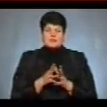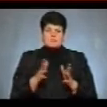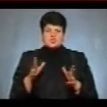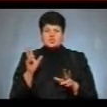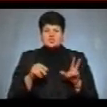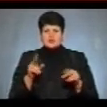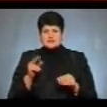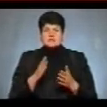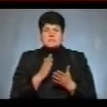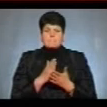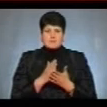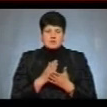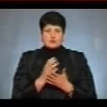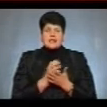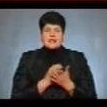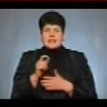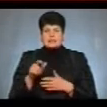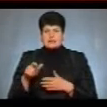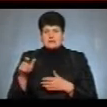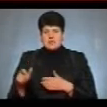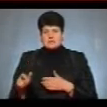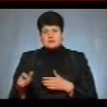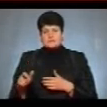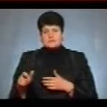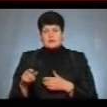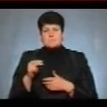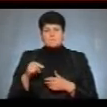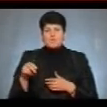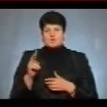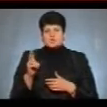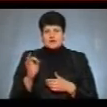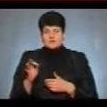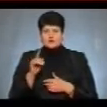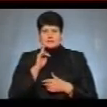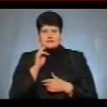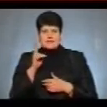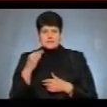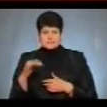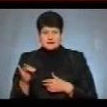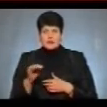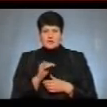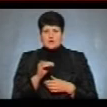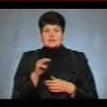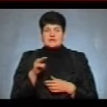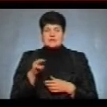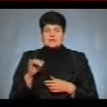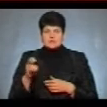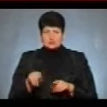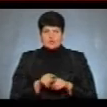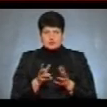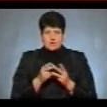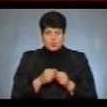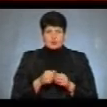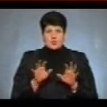шанси мають кандидати, це Порошенко і Зеленський, але Юлія Тимошенко також рахує голоси,